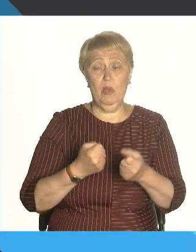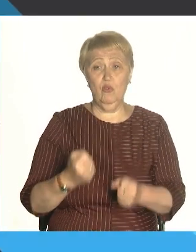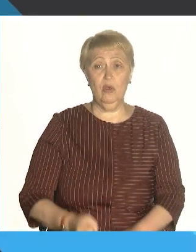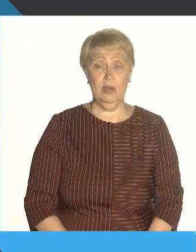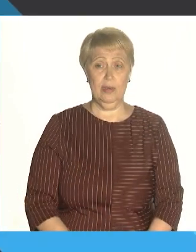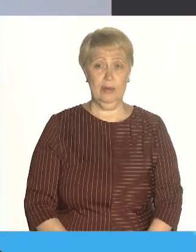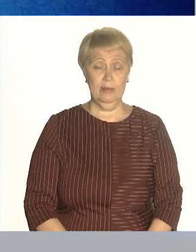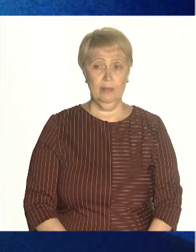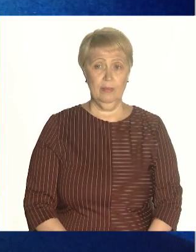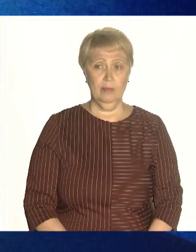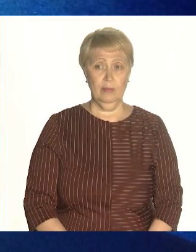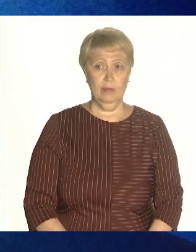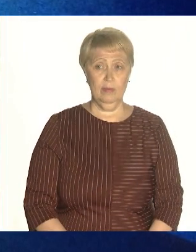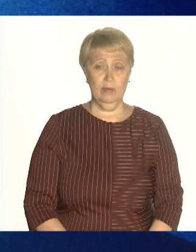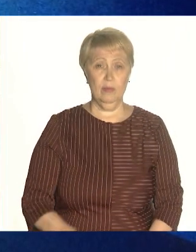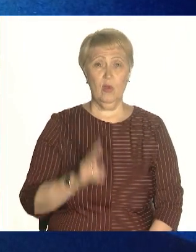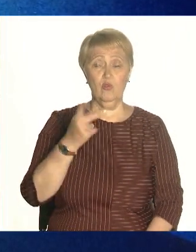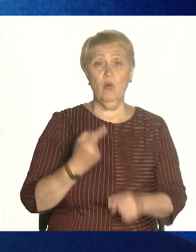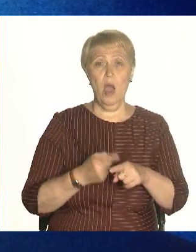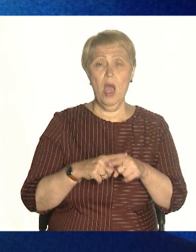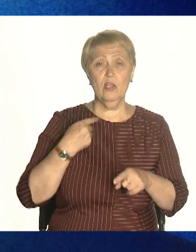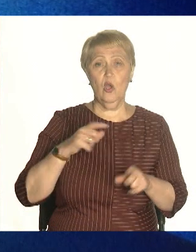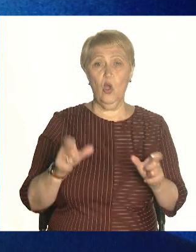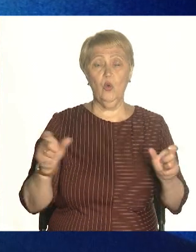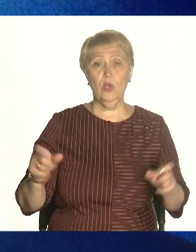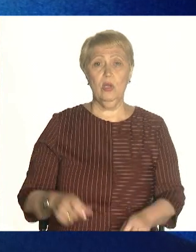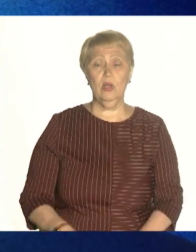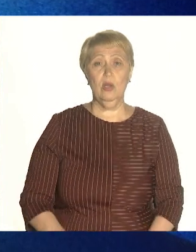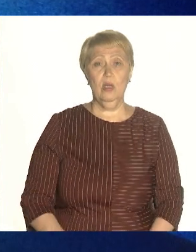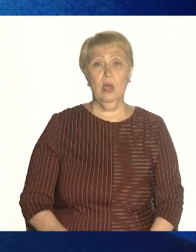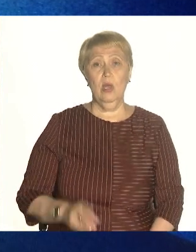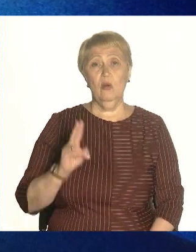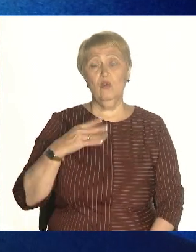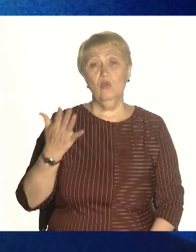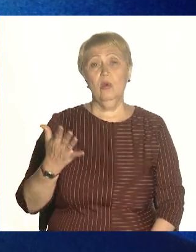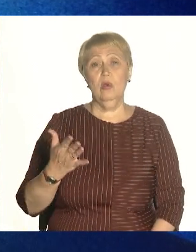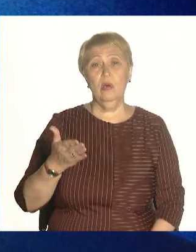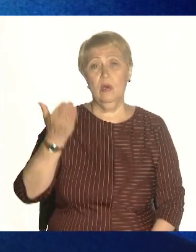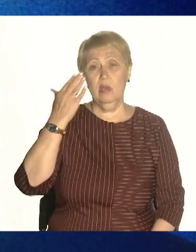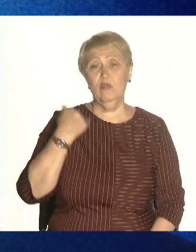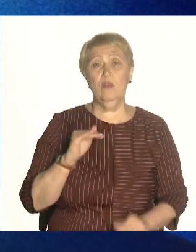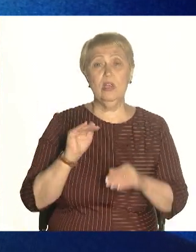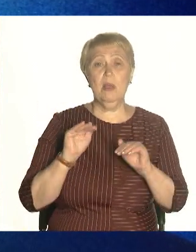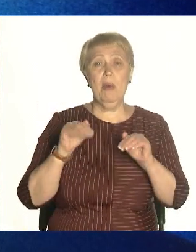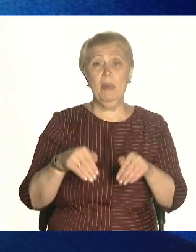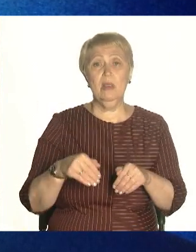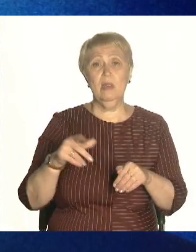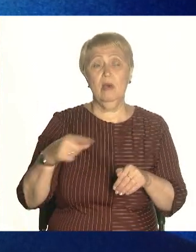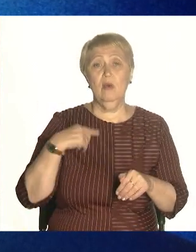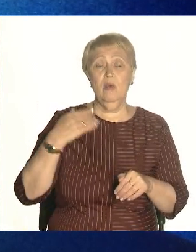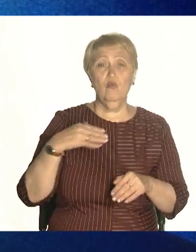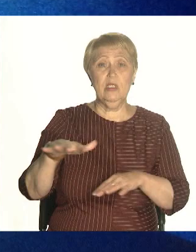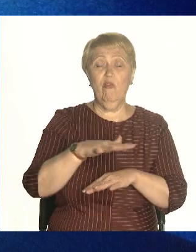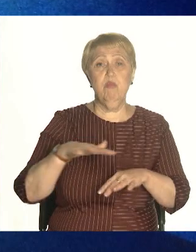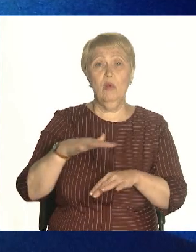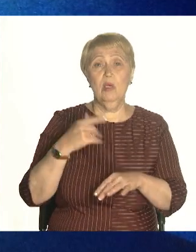получить. Ну вот кто эти люди в основном, мошенники? Из тех, кто попадает в поле зрения